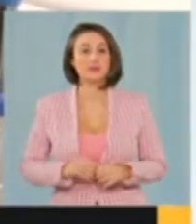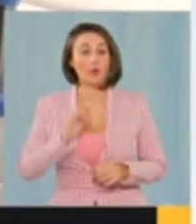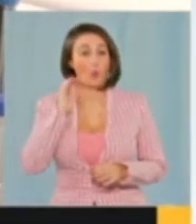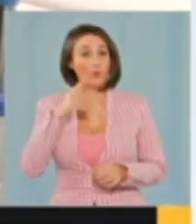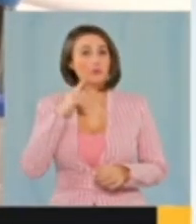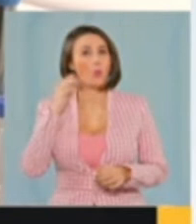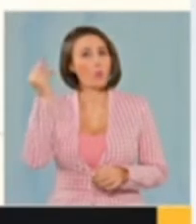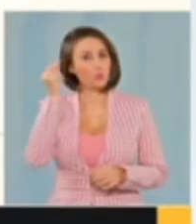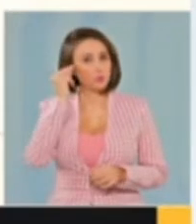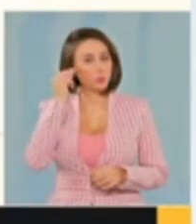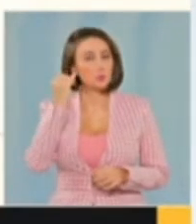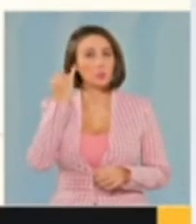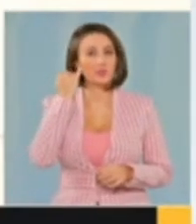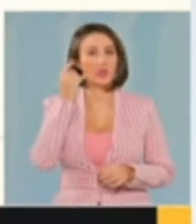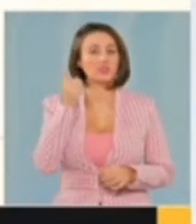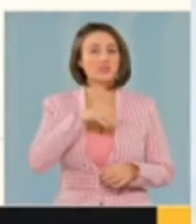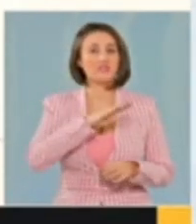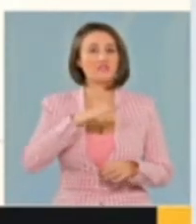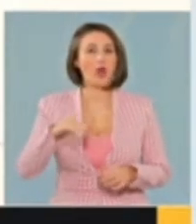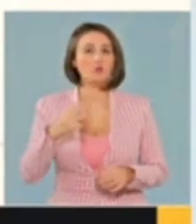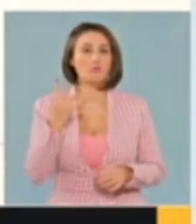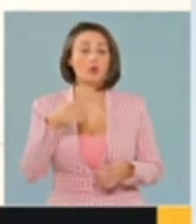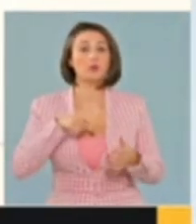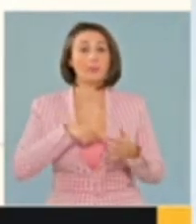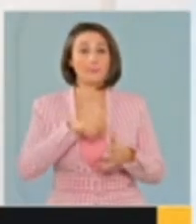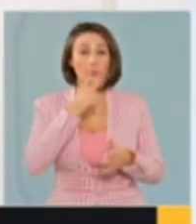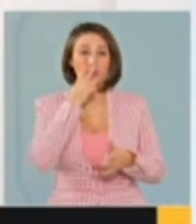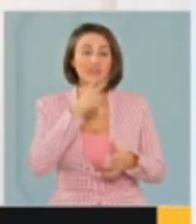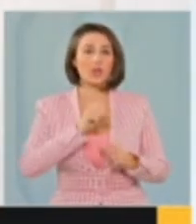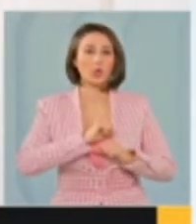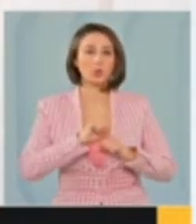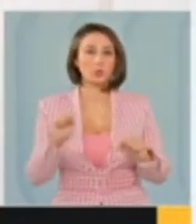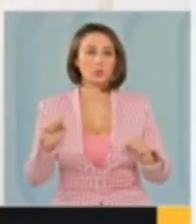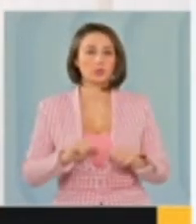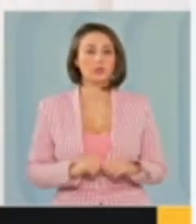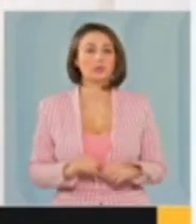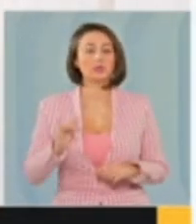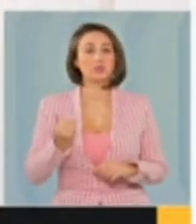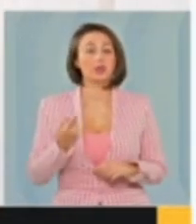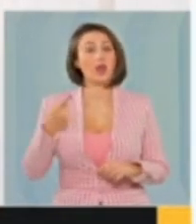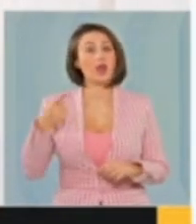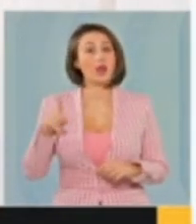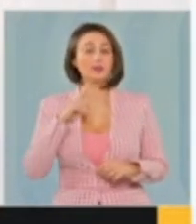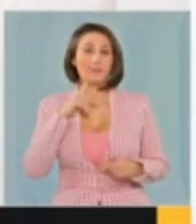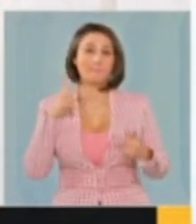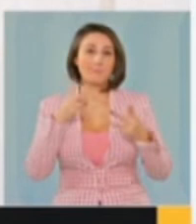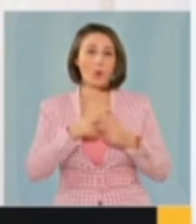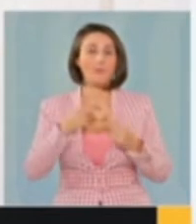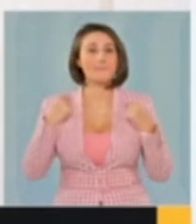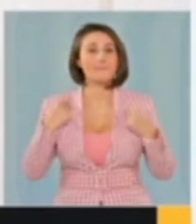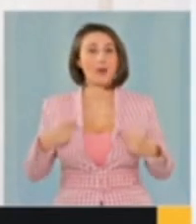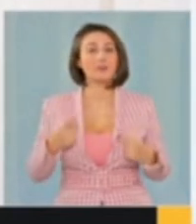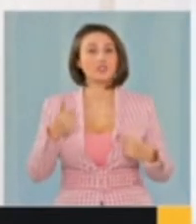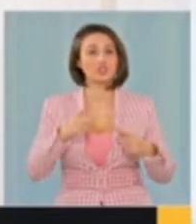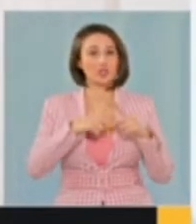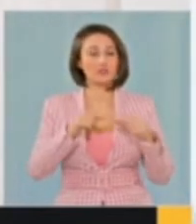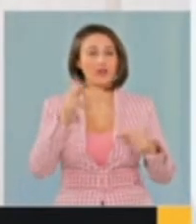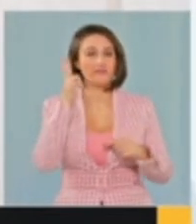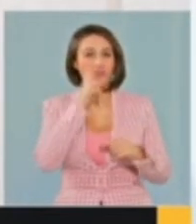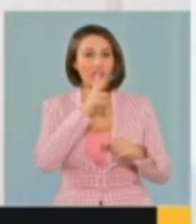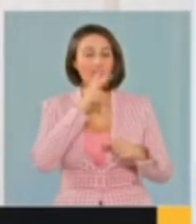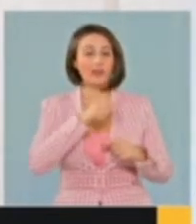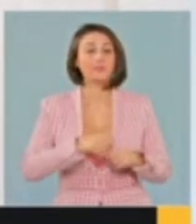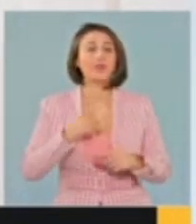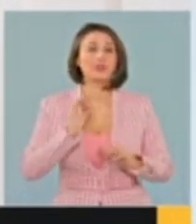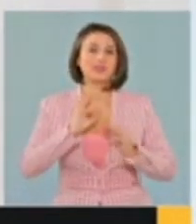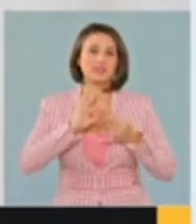oamenii s-au obișnuit și cu ideea acestui val 4 din punct de vedere al severității și, pe de altă parte, blocarea în Parlament a certificatului verde